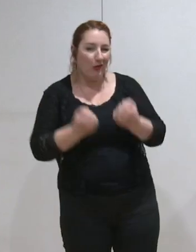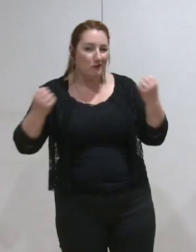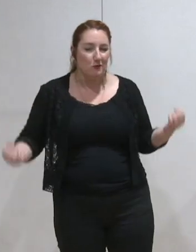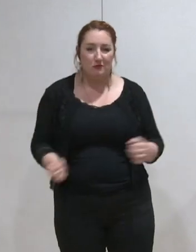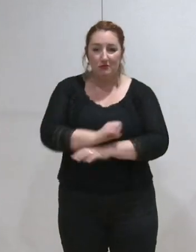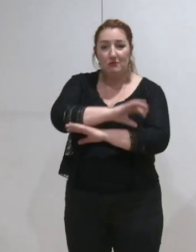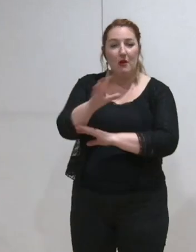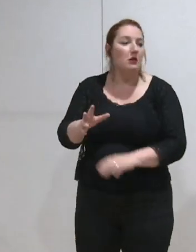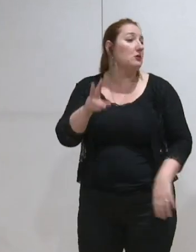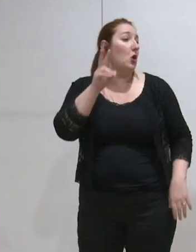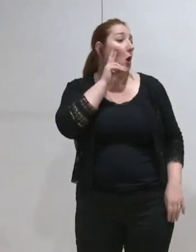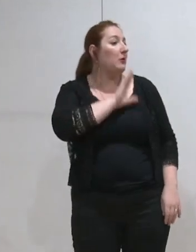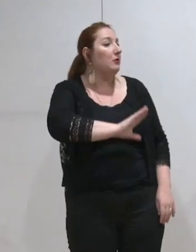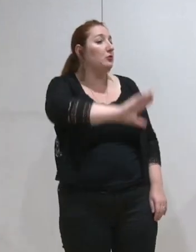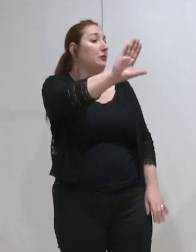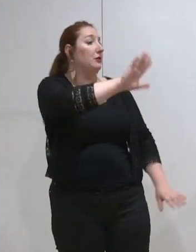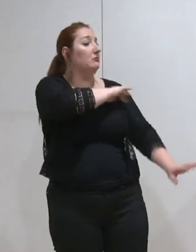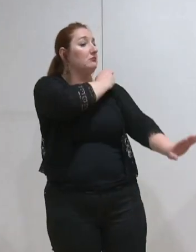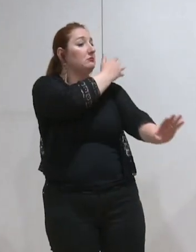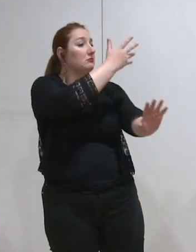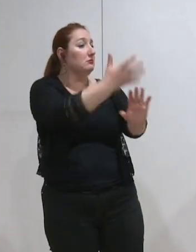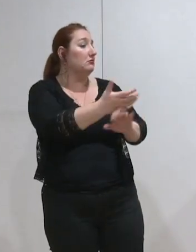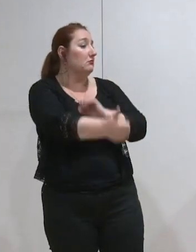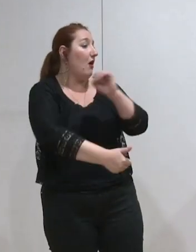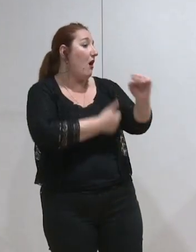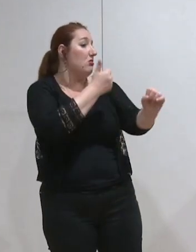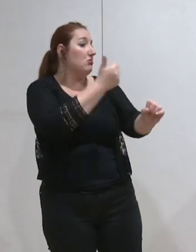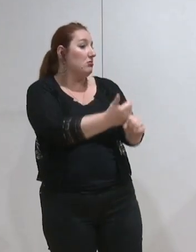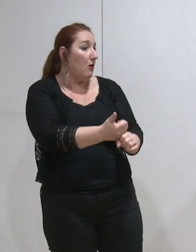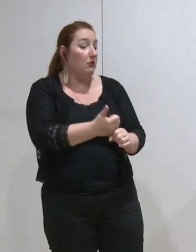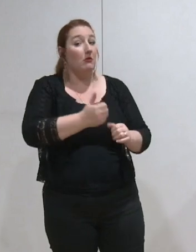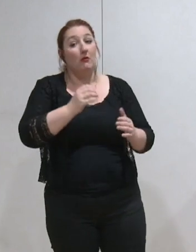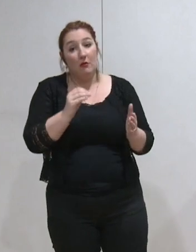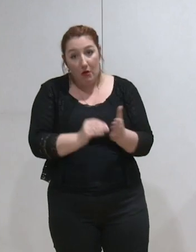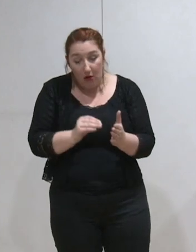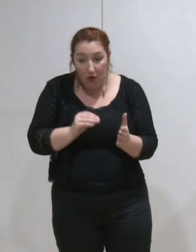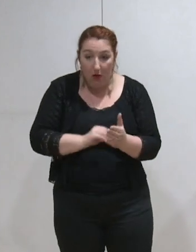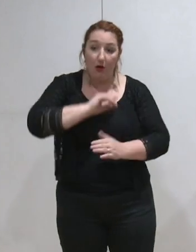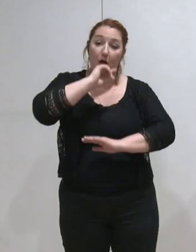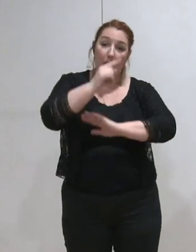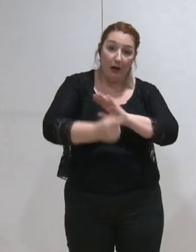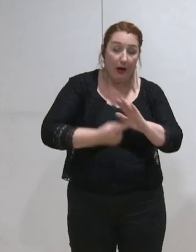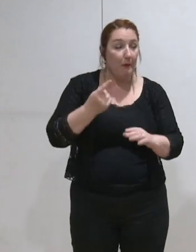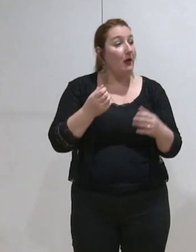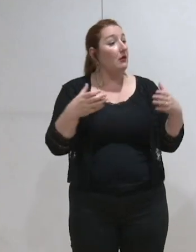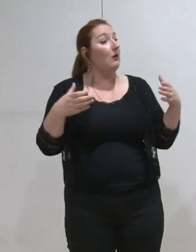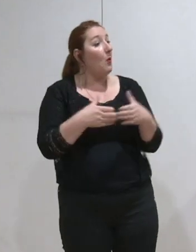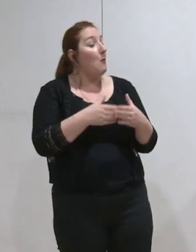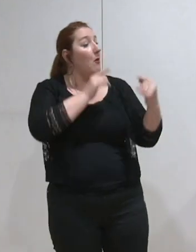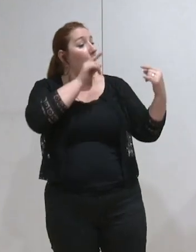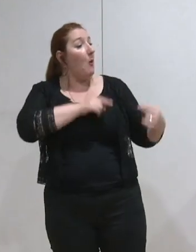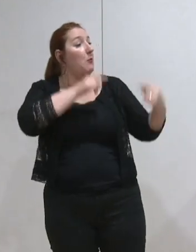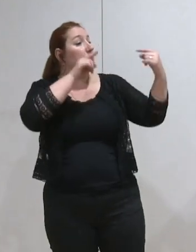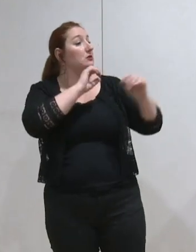déjà pris l'habitude de vous avez pris l'habitude de le faire depuis un an encore une fois l'opposition n'a pas été